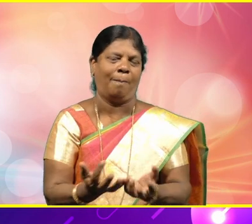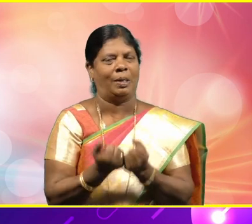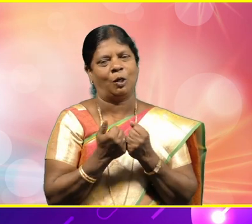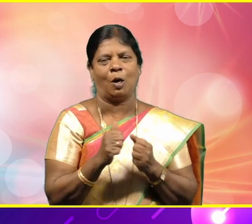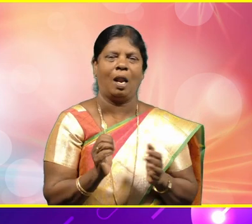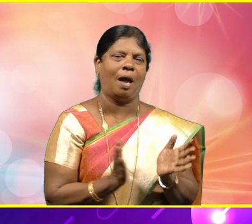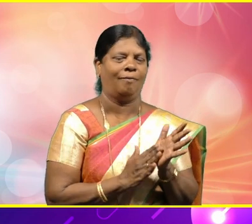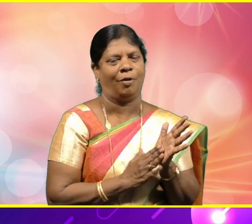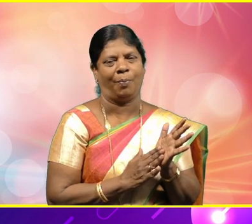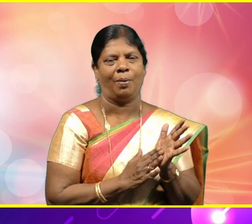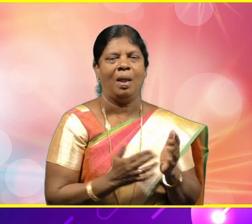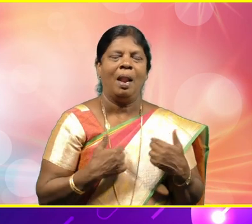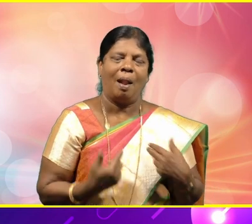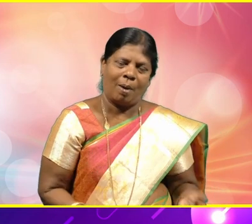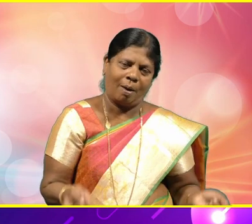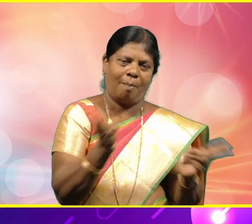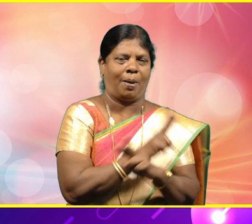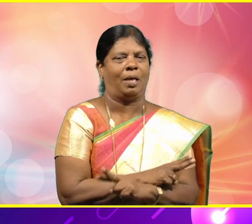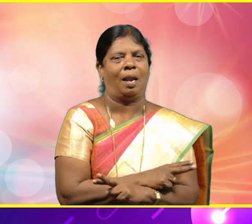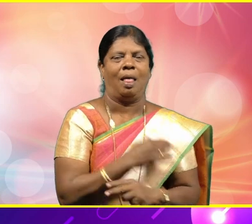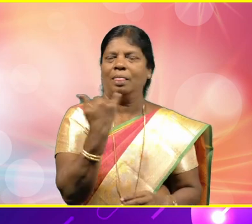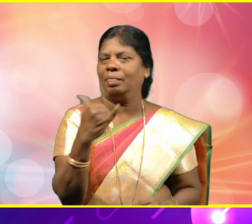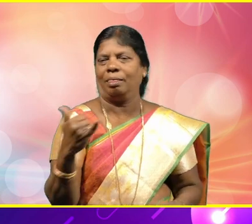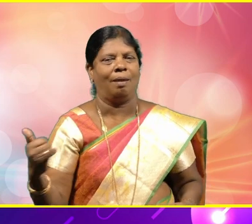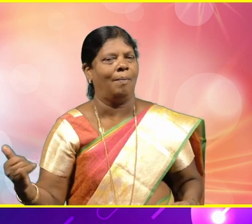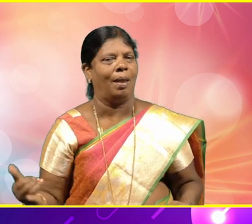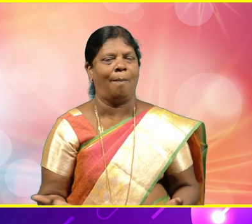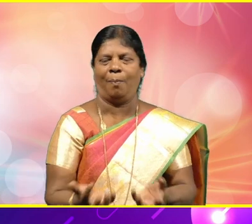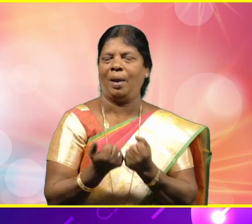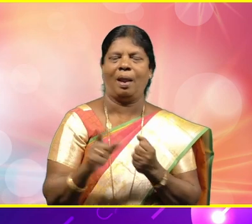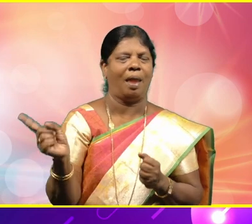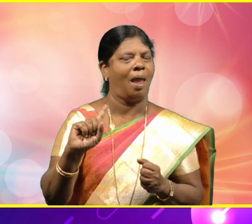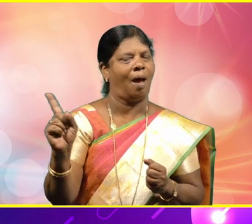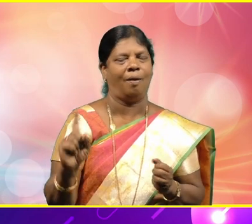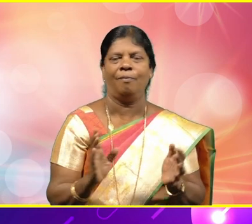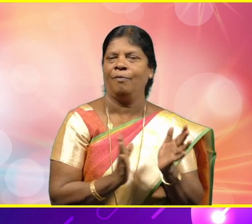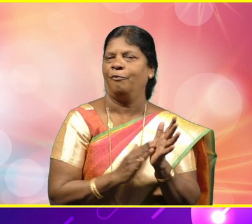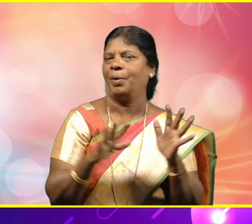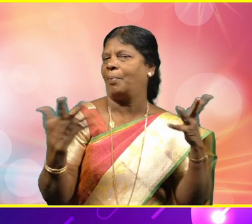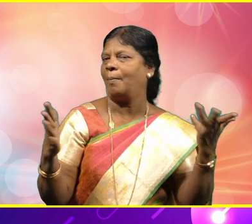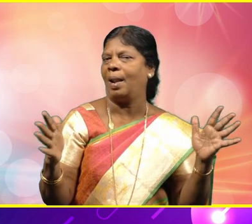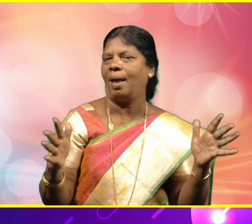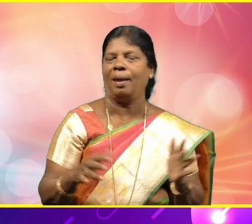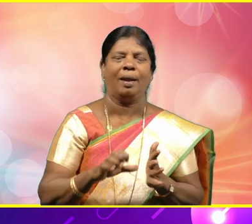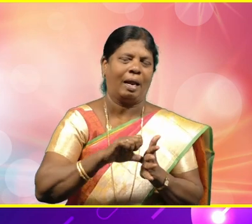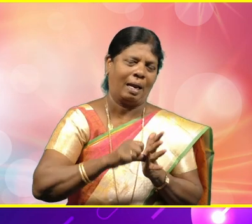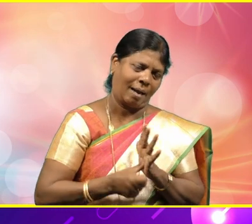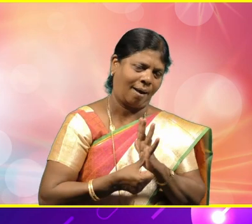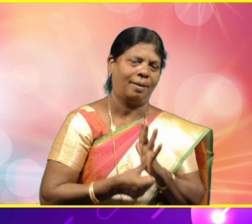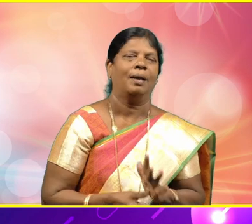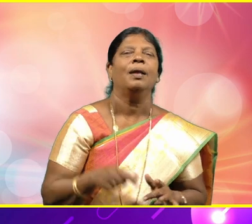நன்மையை பெற விரும்புவார்கள், நமக்கு பதிலாக தீமையை பெற விரும்புவது